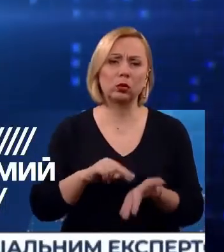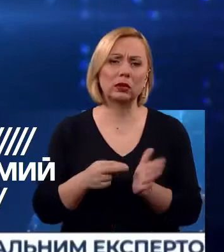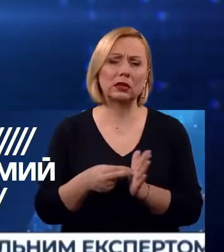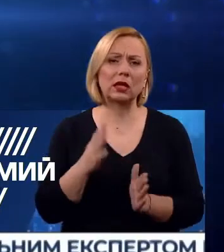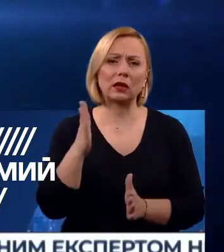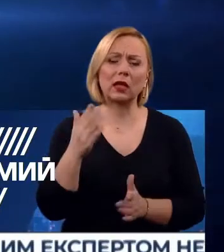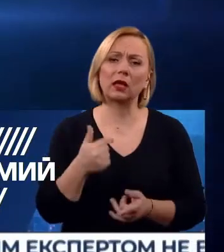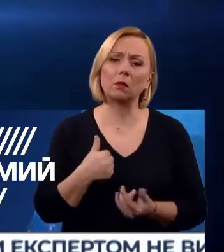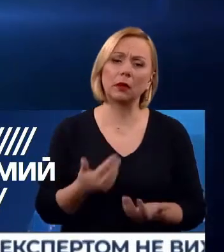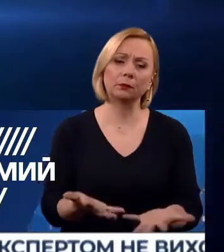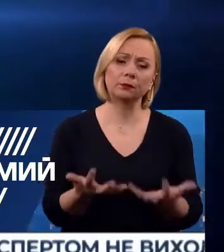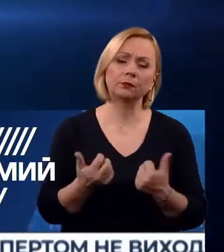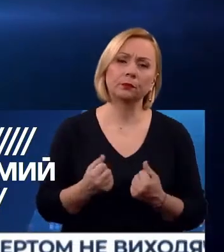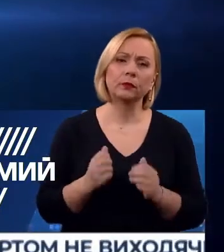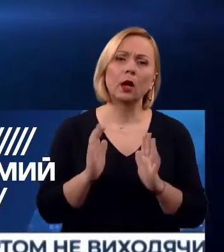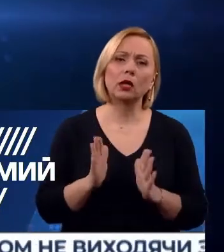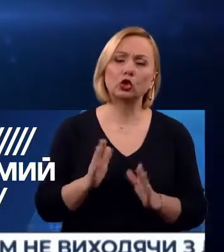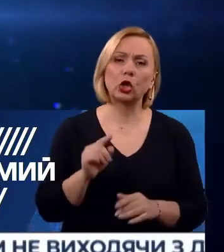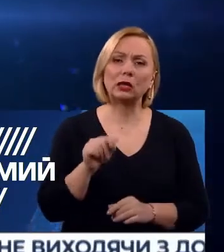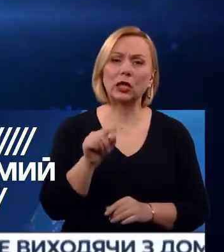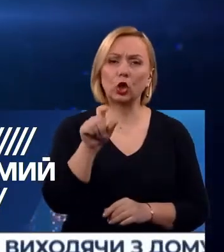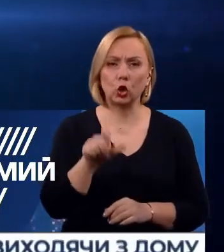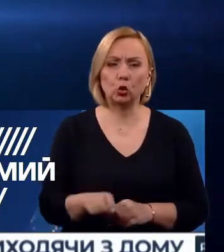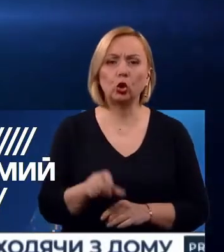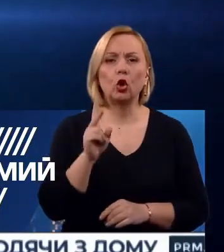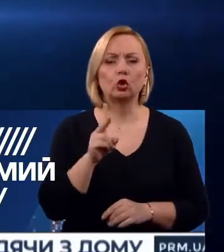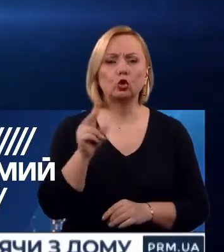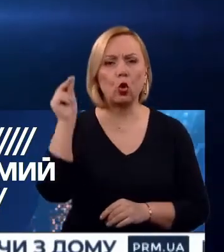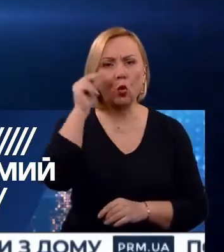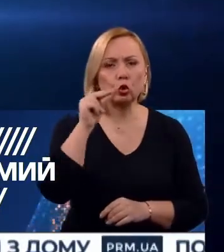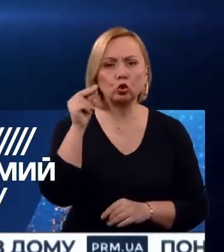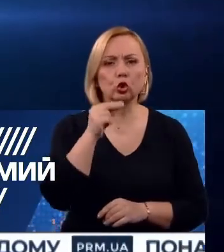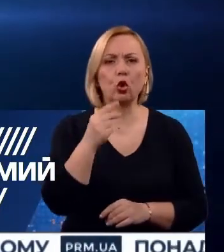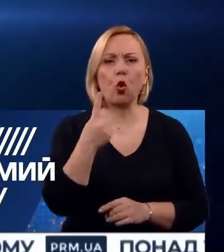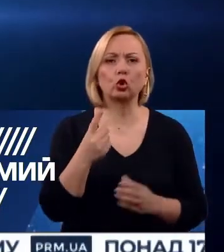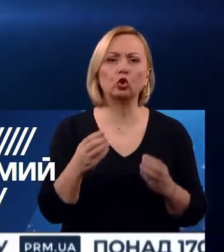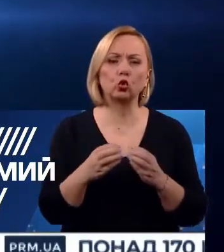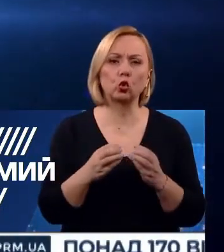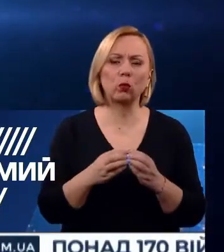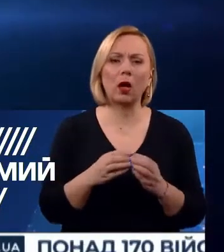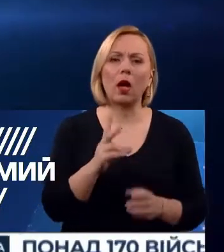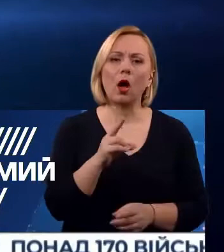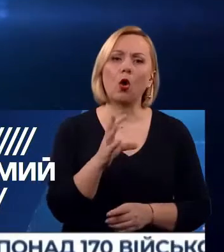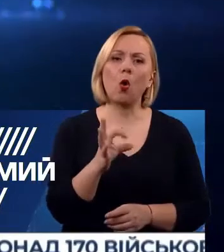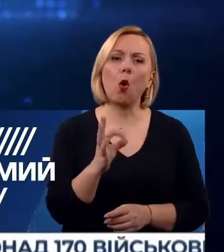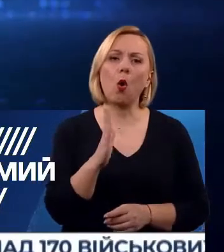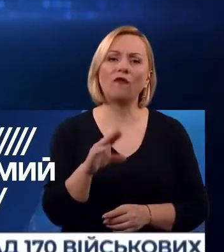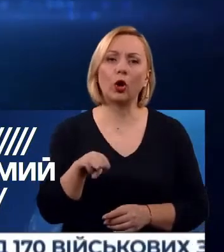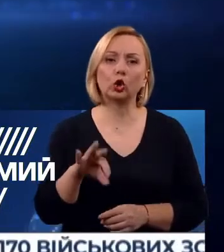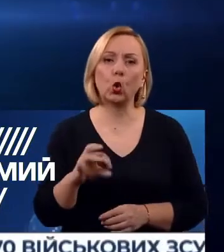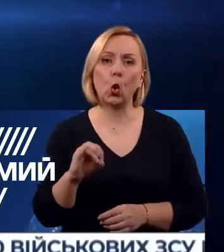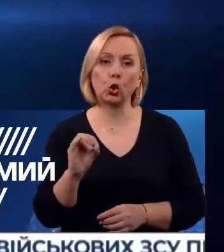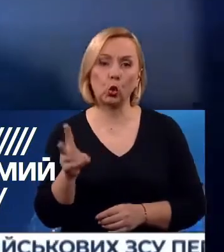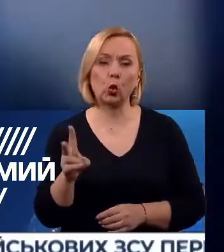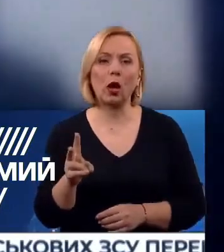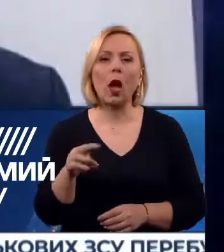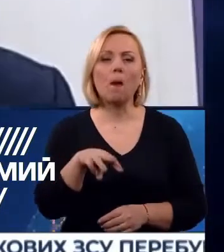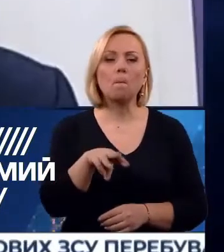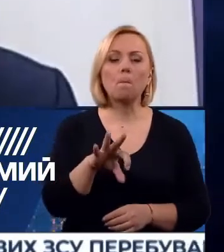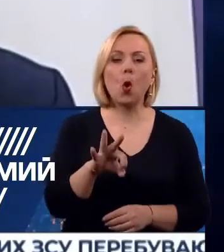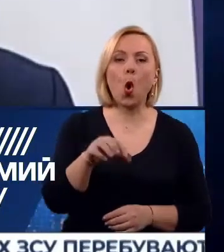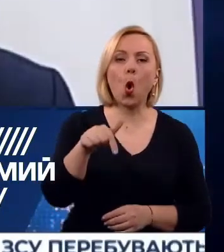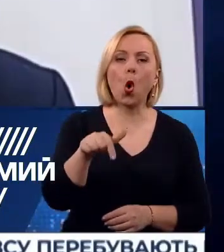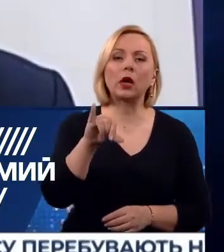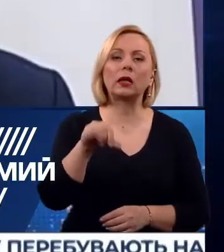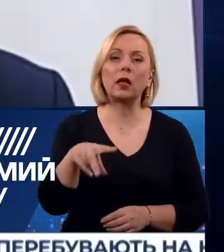тих людей, які вчилися в одній групі з паном Ковтонюком в Могилянці. Тобто не є